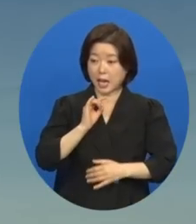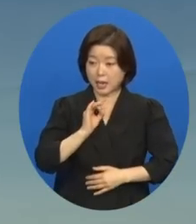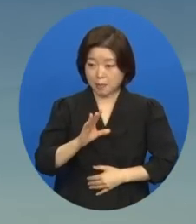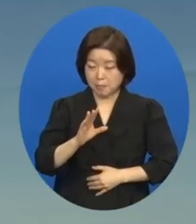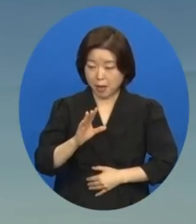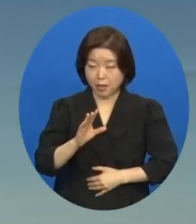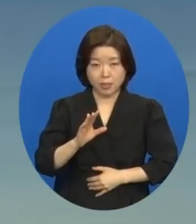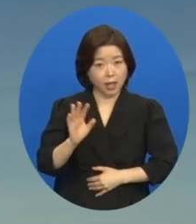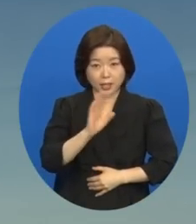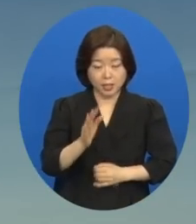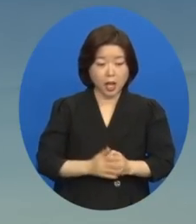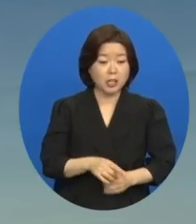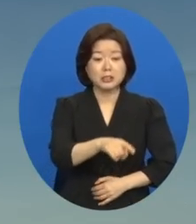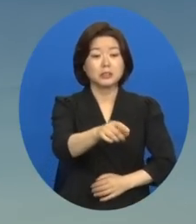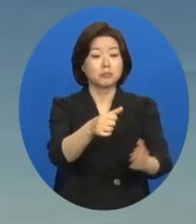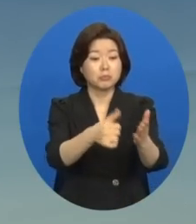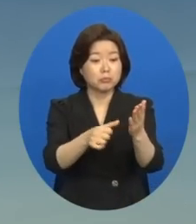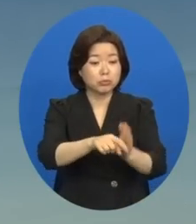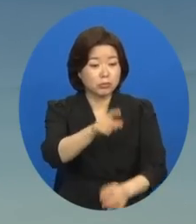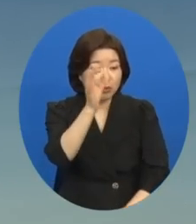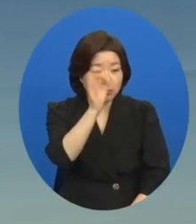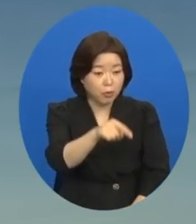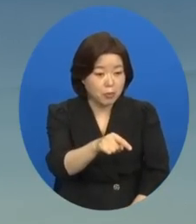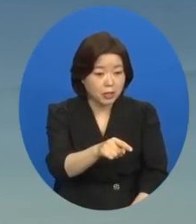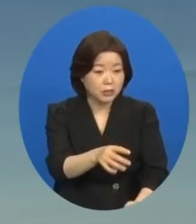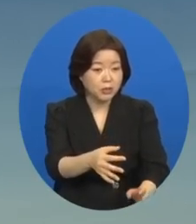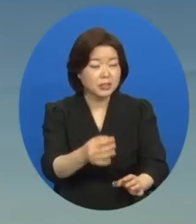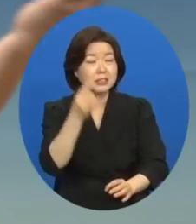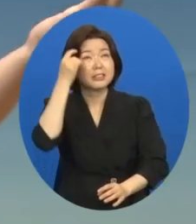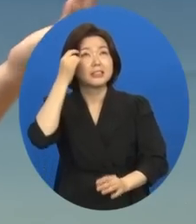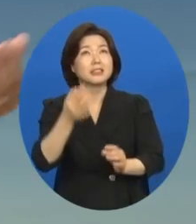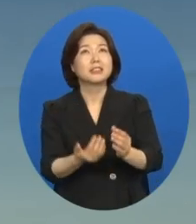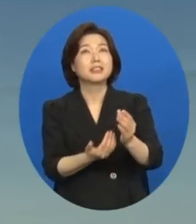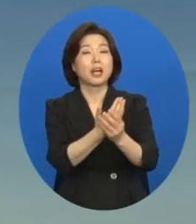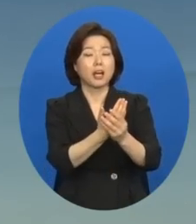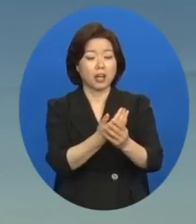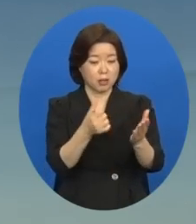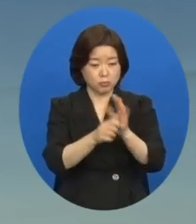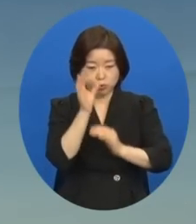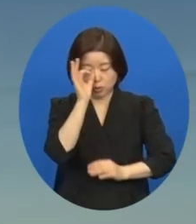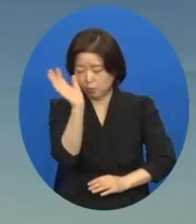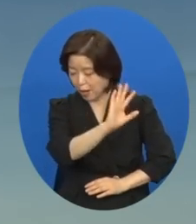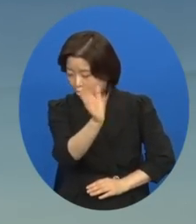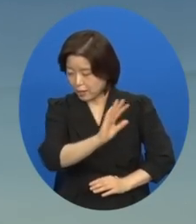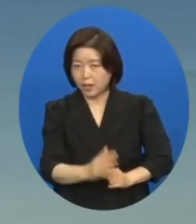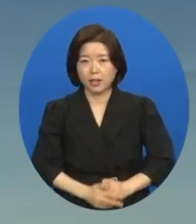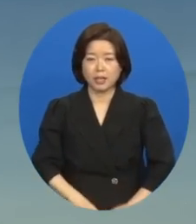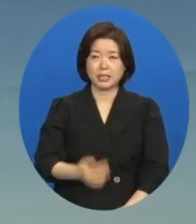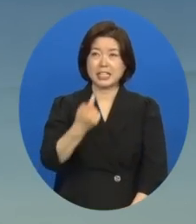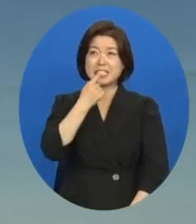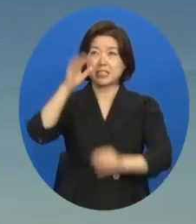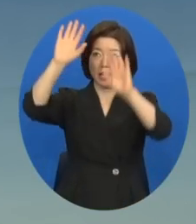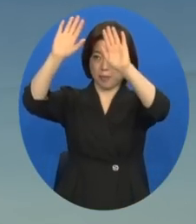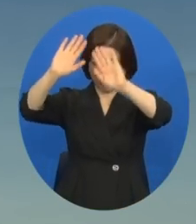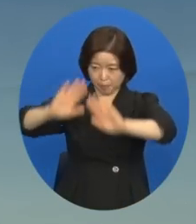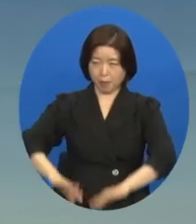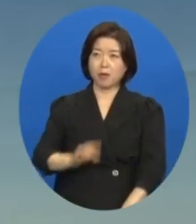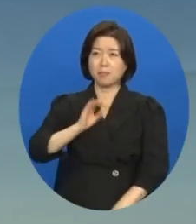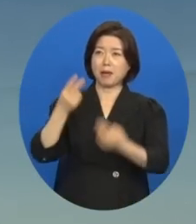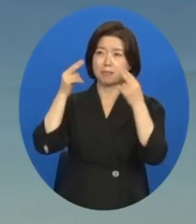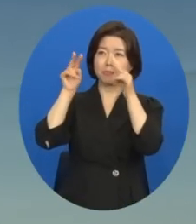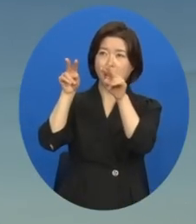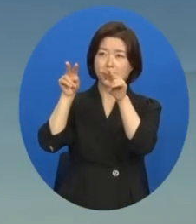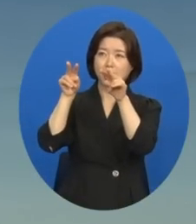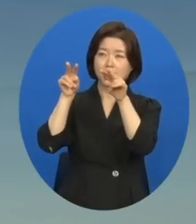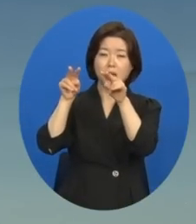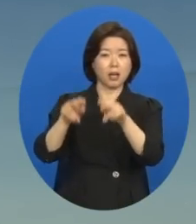물건 보면 또 그게 이렇게 연결돼서 생각나니까 물건도 안 보려고 그냥 하얀 벽 보는 거예요. 근데 그렇게